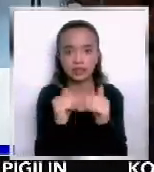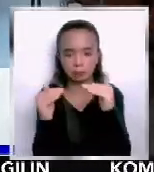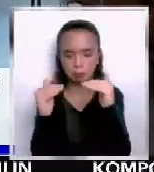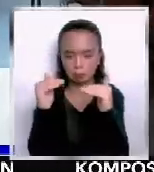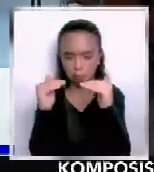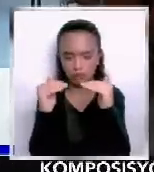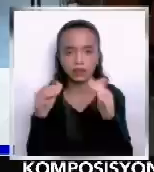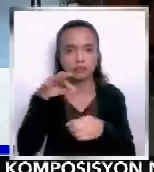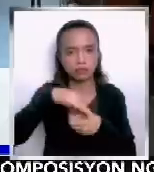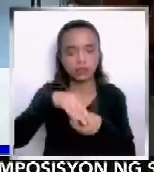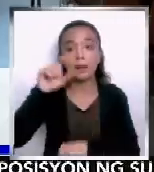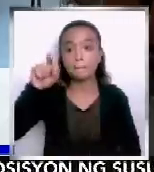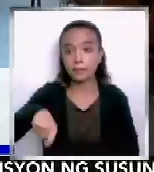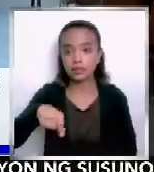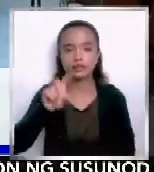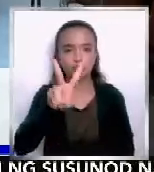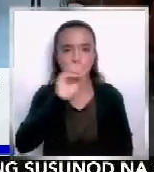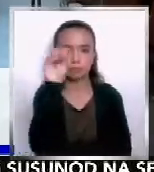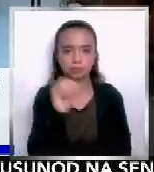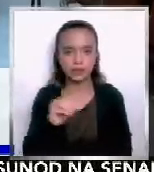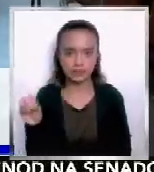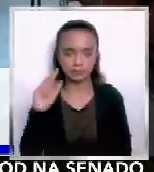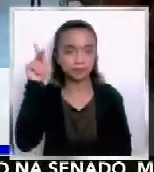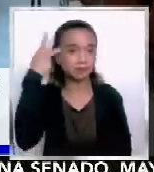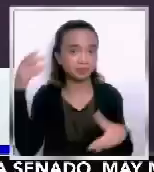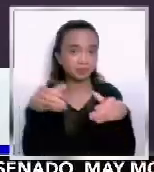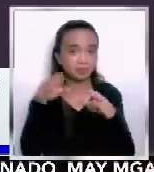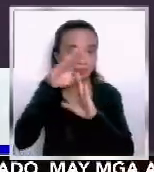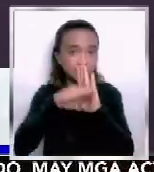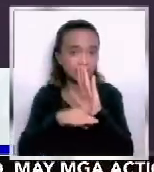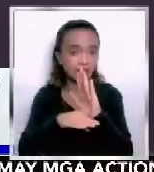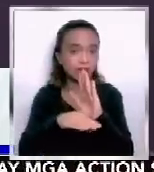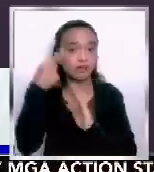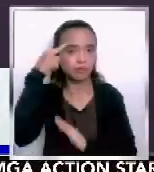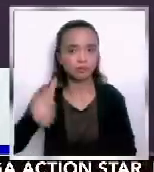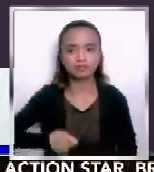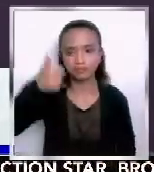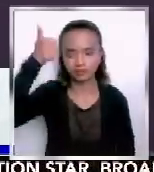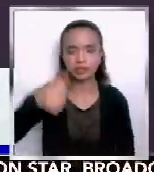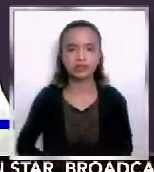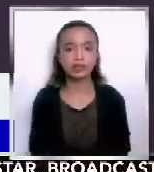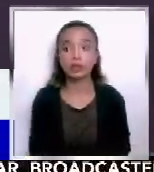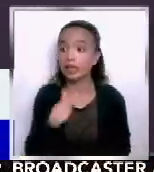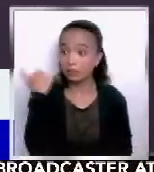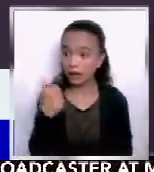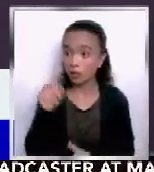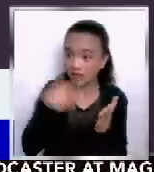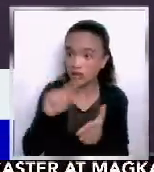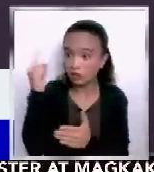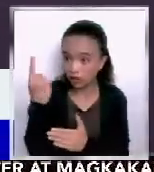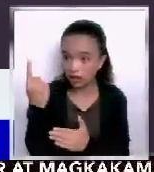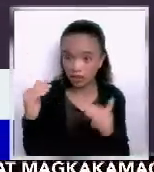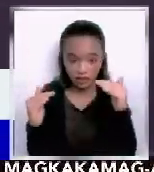kailangan makakuha ng 2% na kabuang party list votes para manalo. Yung difference ng iba 1,000 lang.